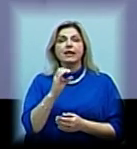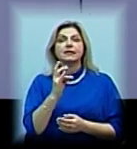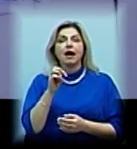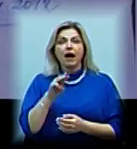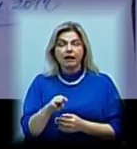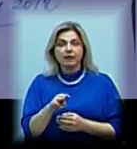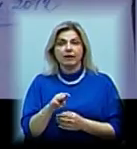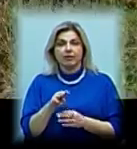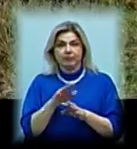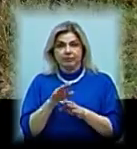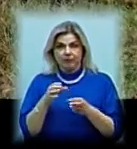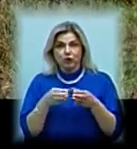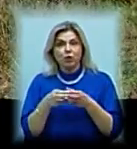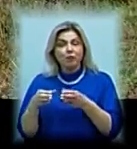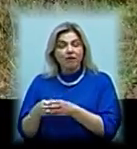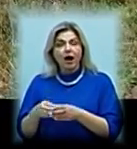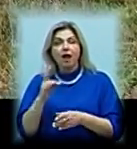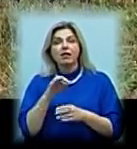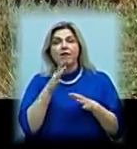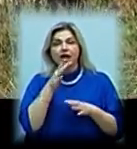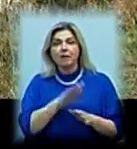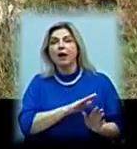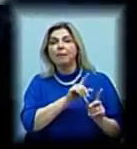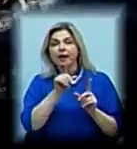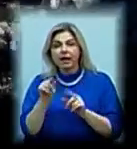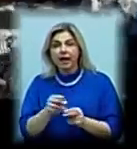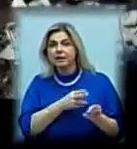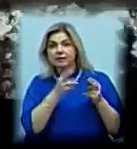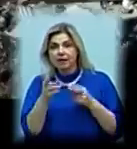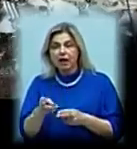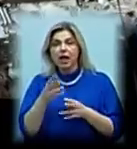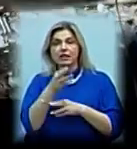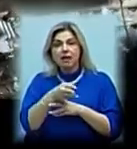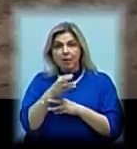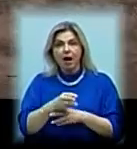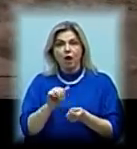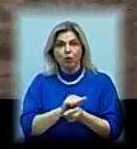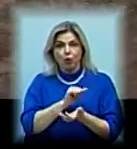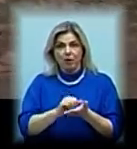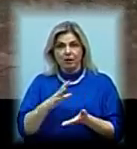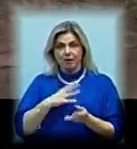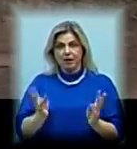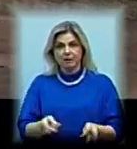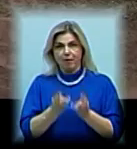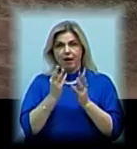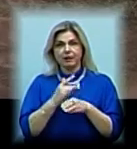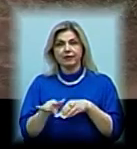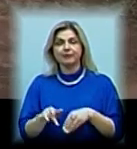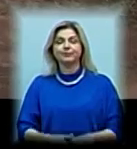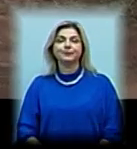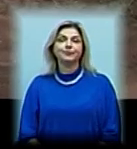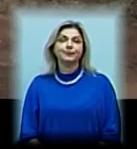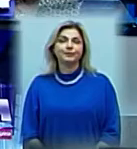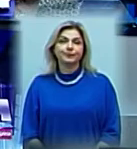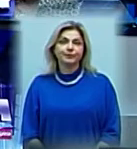та РЕМ-полк відповідно. На момент приїзду нашої знімальної групи папери були спалені. Валентина Гурова, телевізійні новини